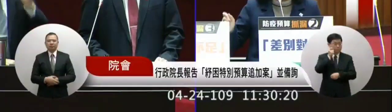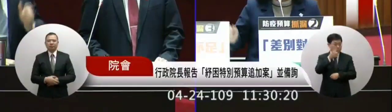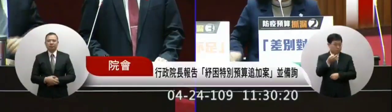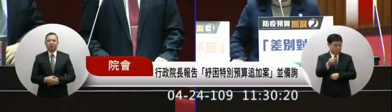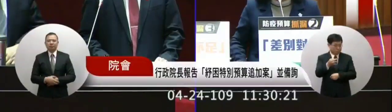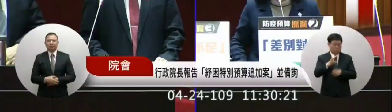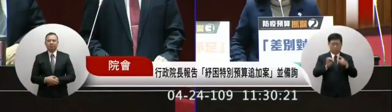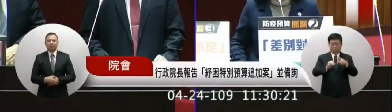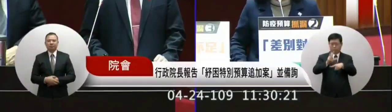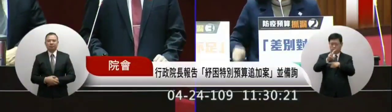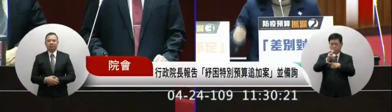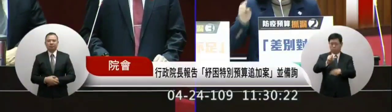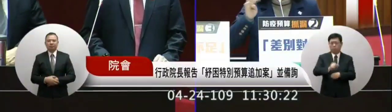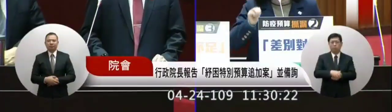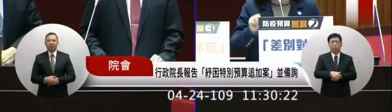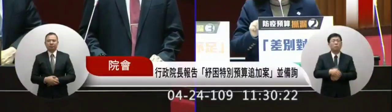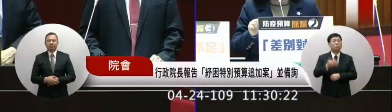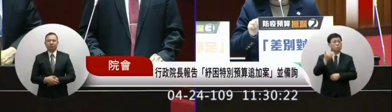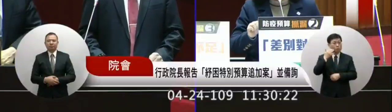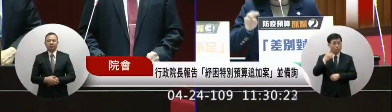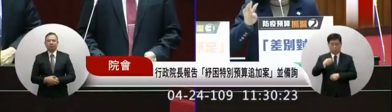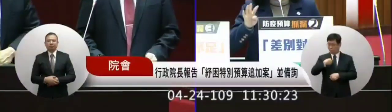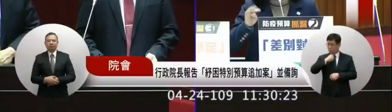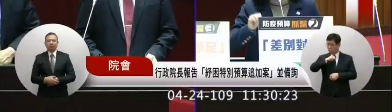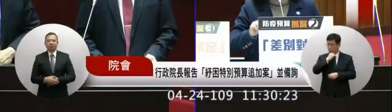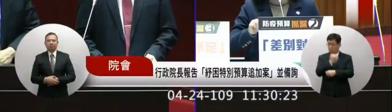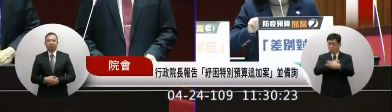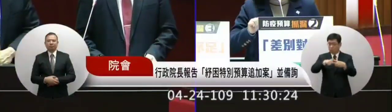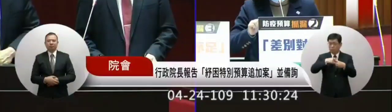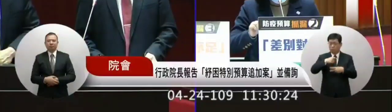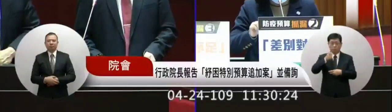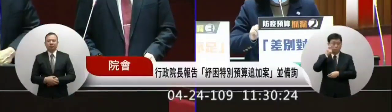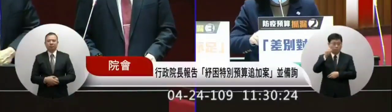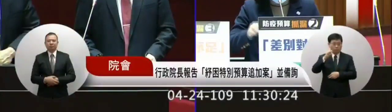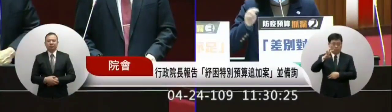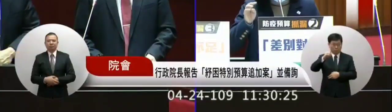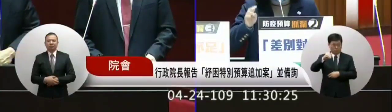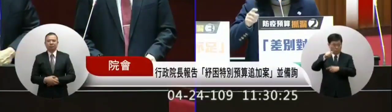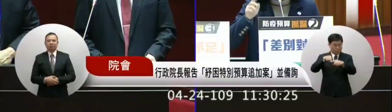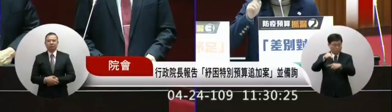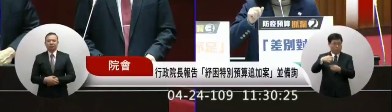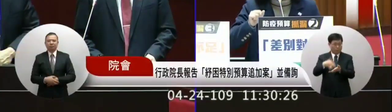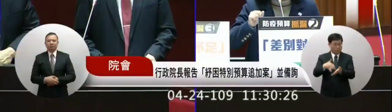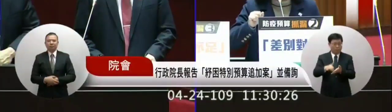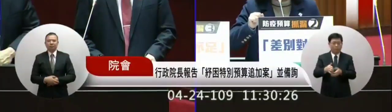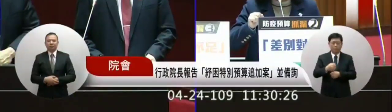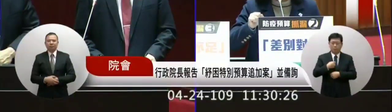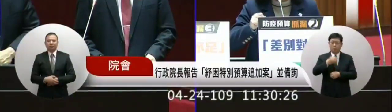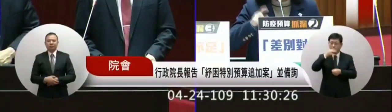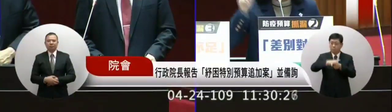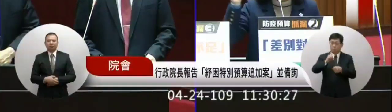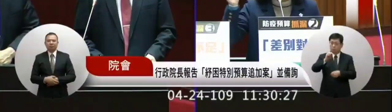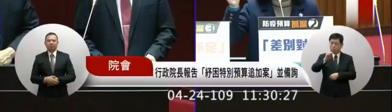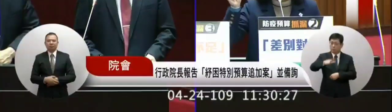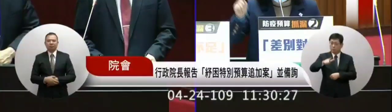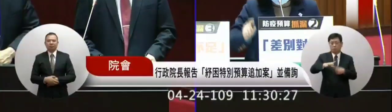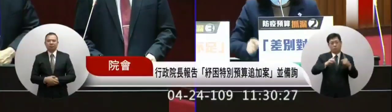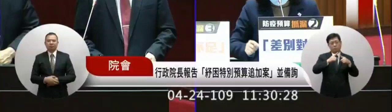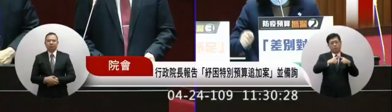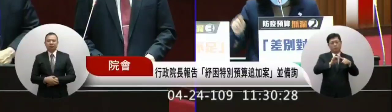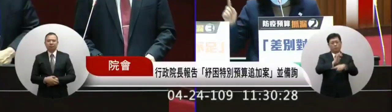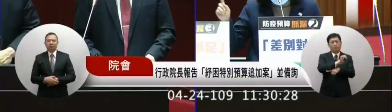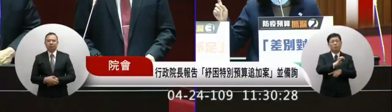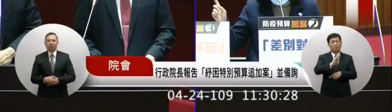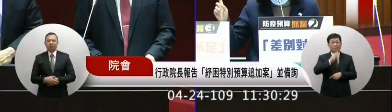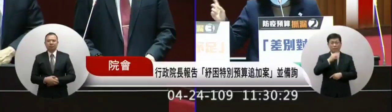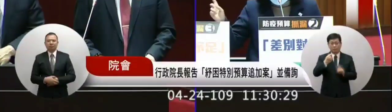是75%。如果我们用台湾劳工40000块的平均收入的话，台湾是补16000，对不对？40%嘛。